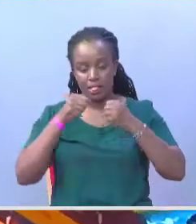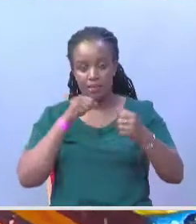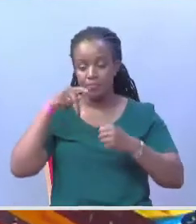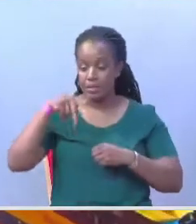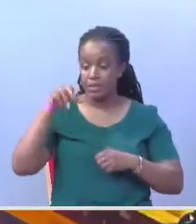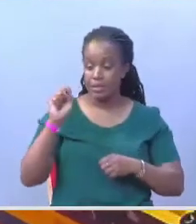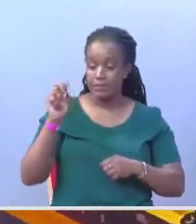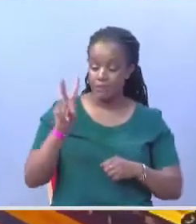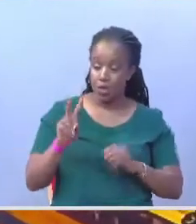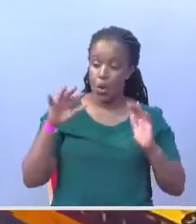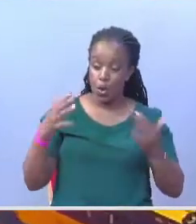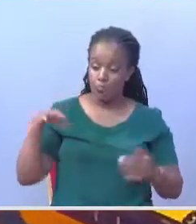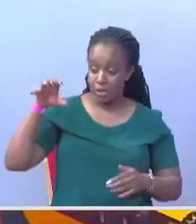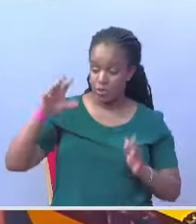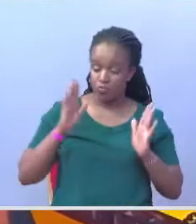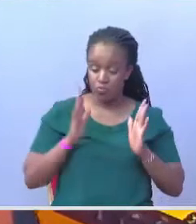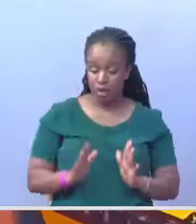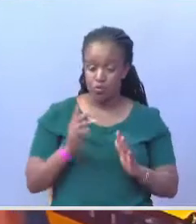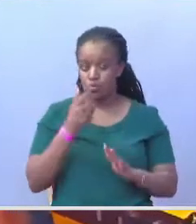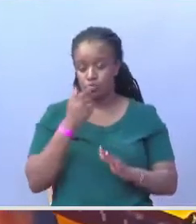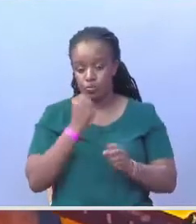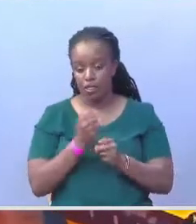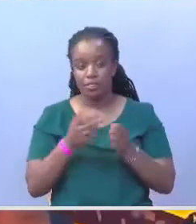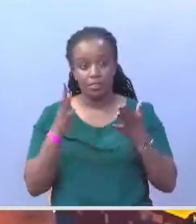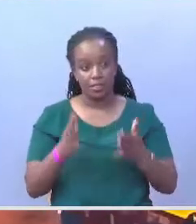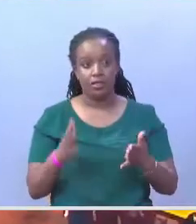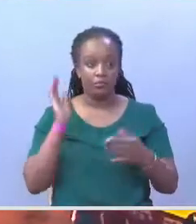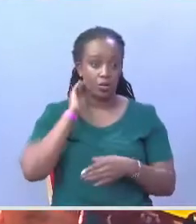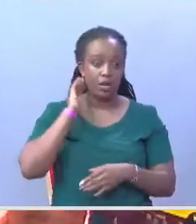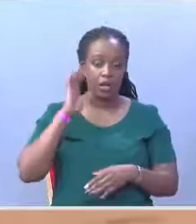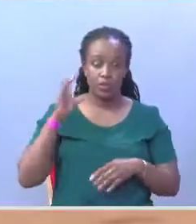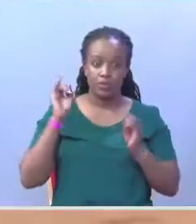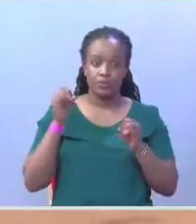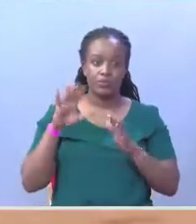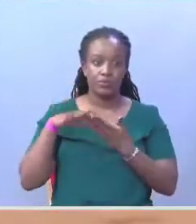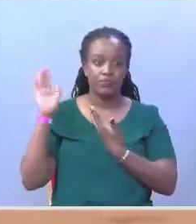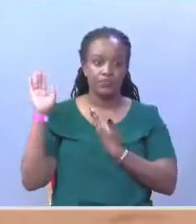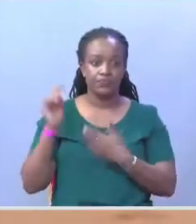in Kangare area, Murang'a County. Mike Kagwongo reports.